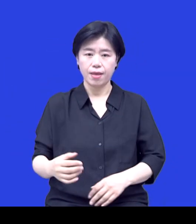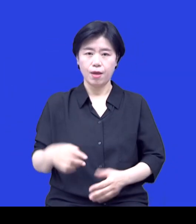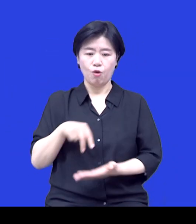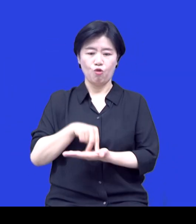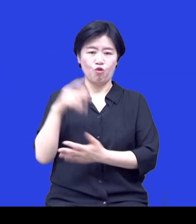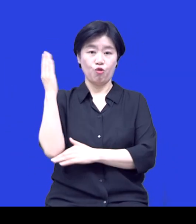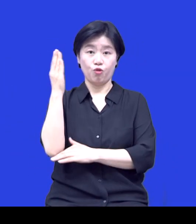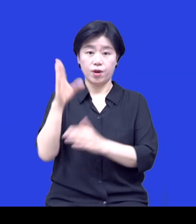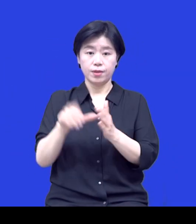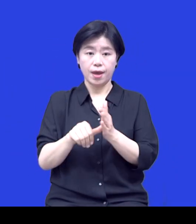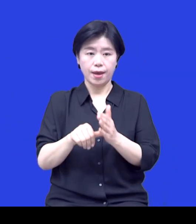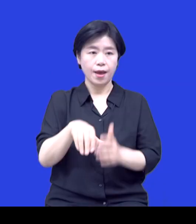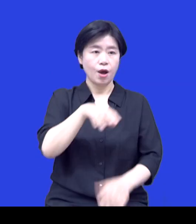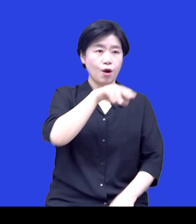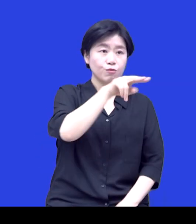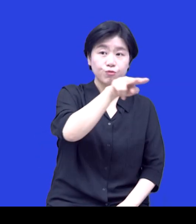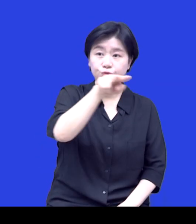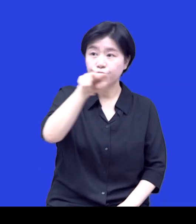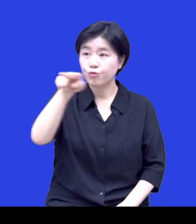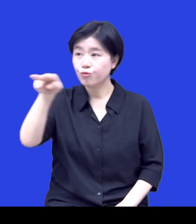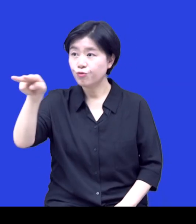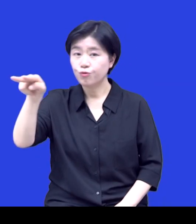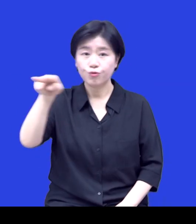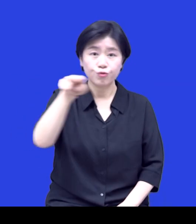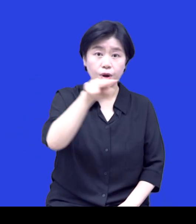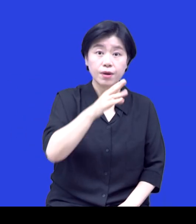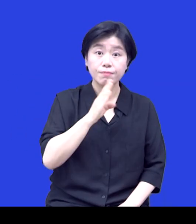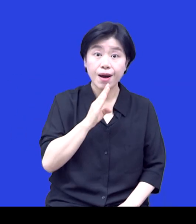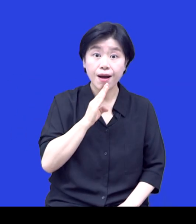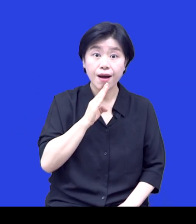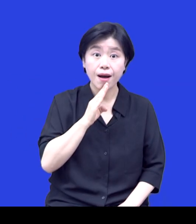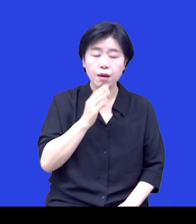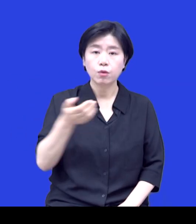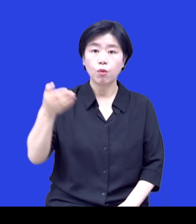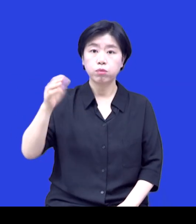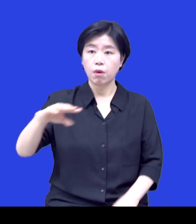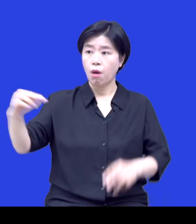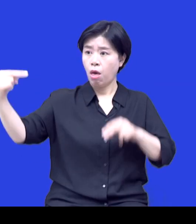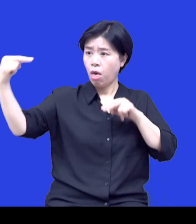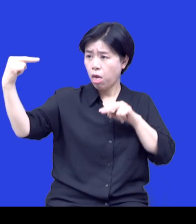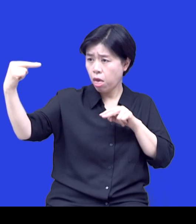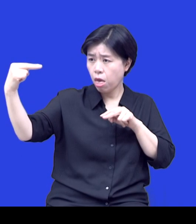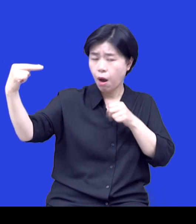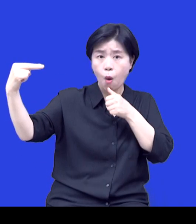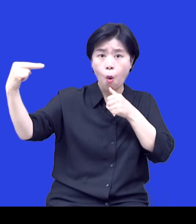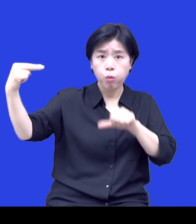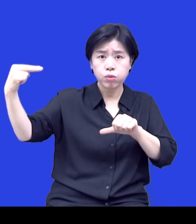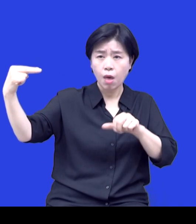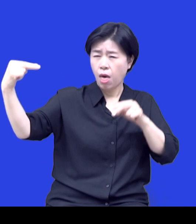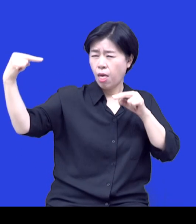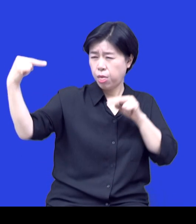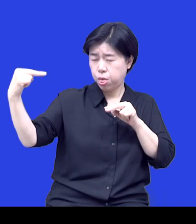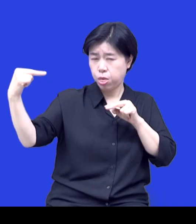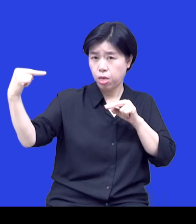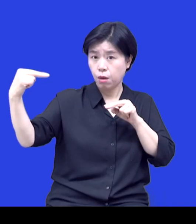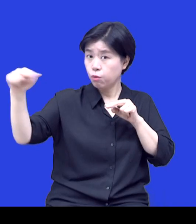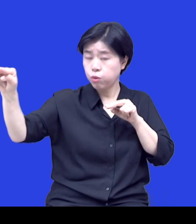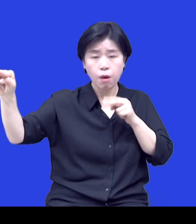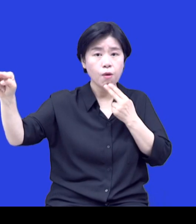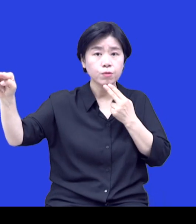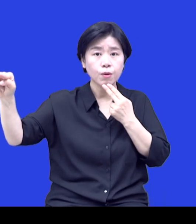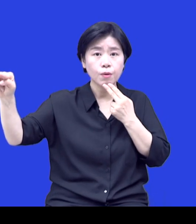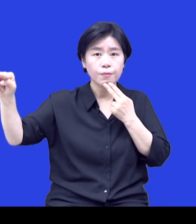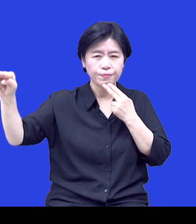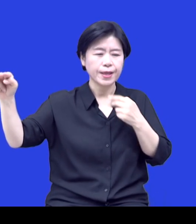분은 그래서 내가 저분이 고개를 돌리겠지 그러고 있는데 한 5분 동안 고개를 안 돌려. 화장실을 갔다